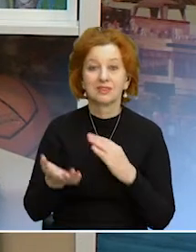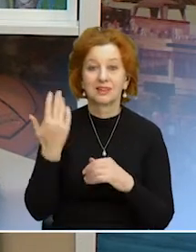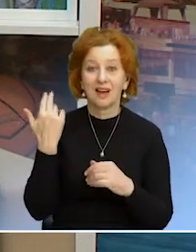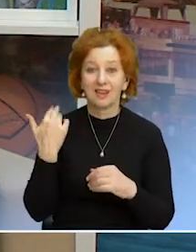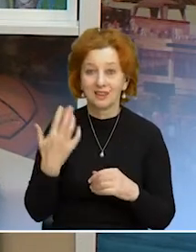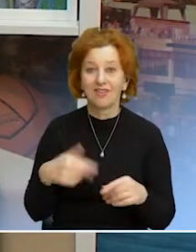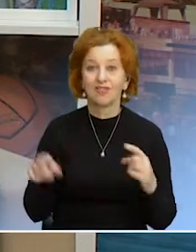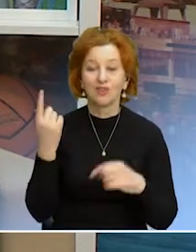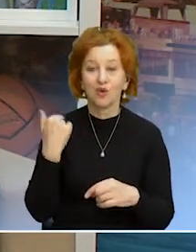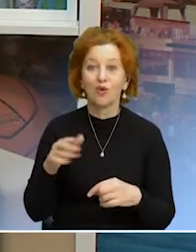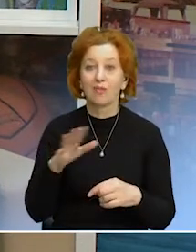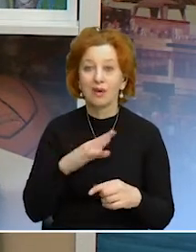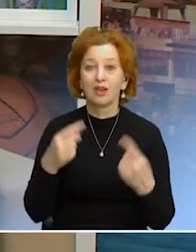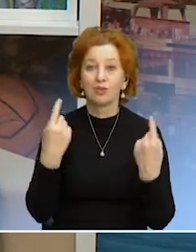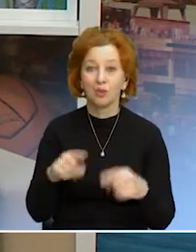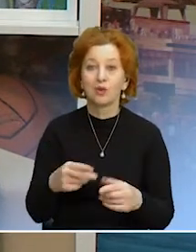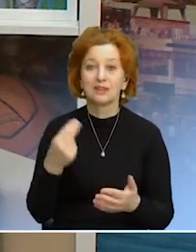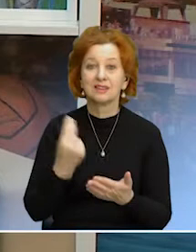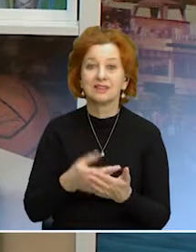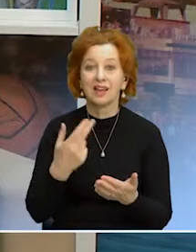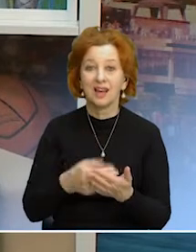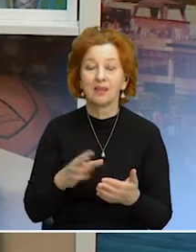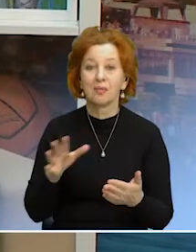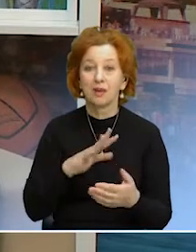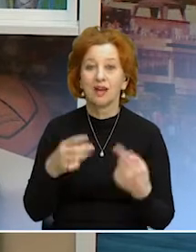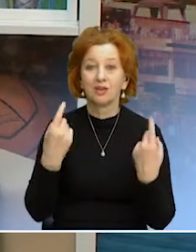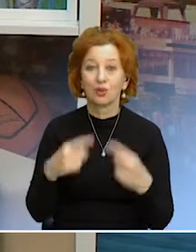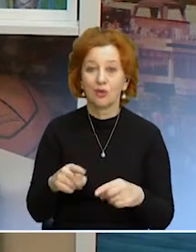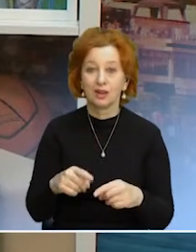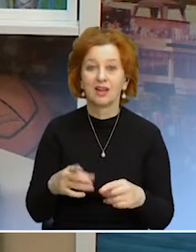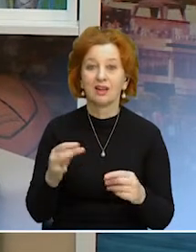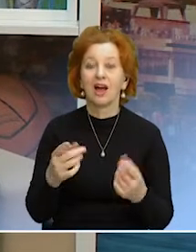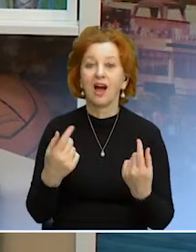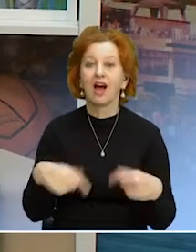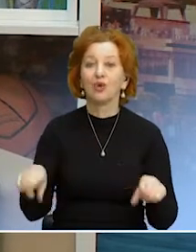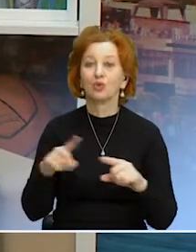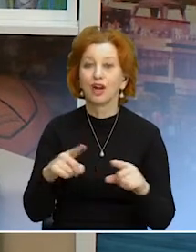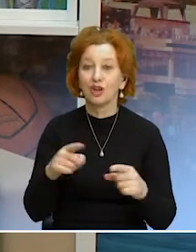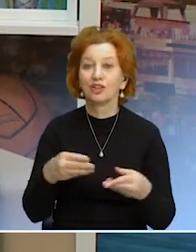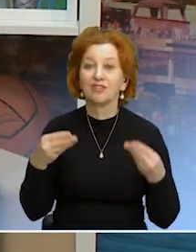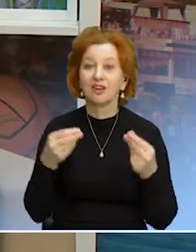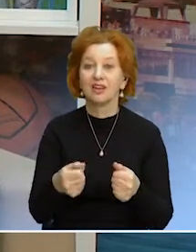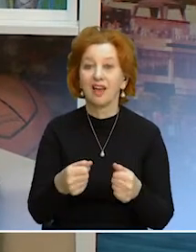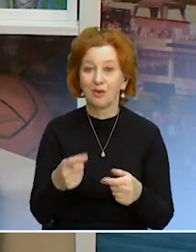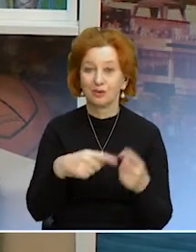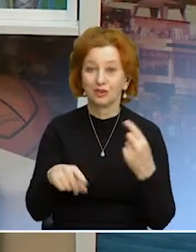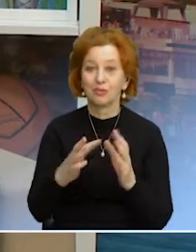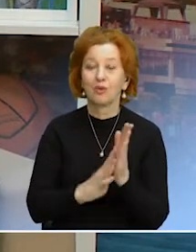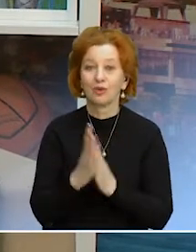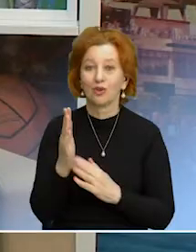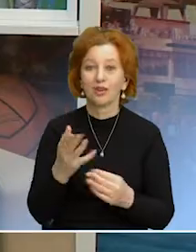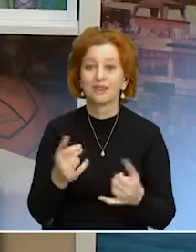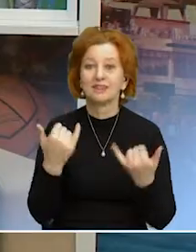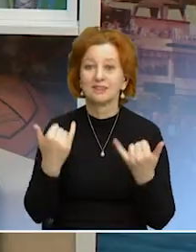тогда, в то время, были другие ценности немножко. Ну и были другие окружающие факторы, влияющие на подрастающее